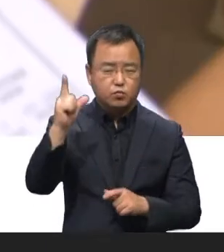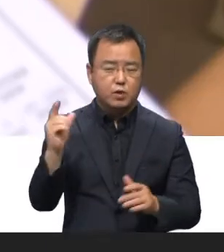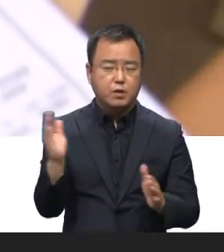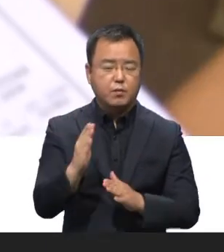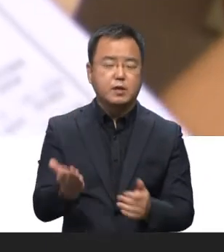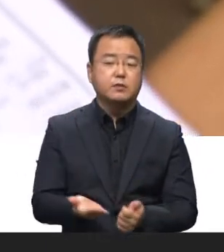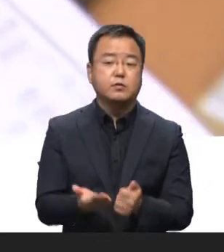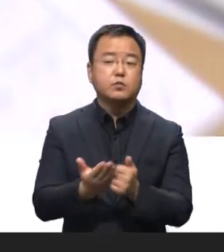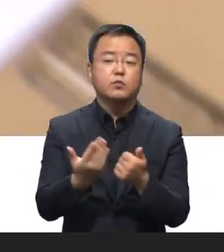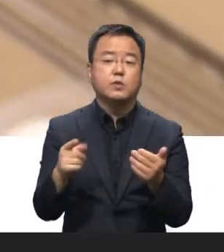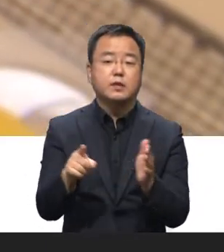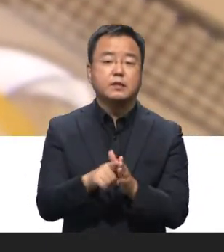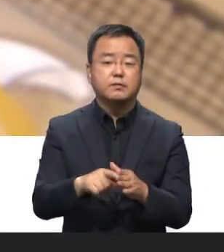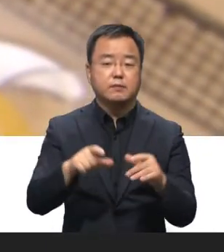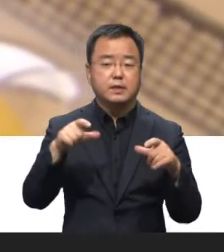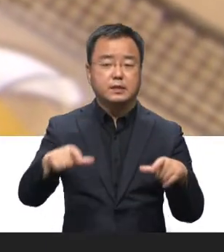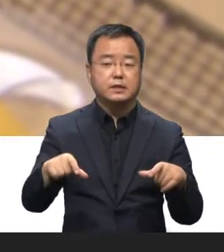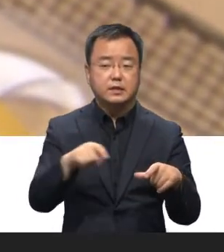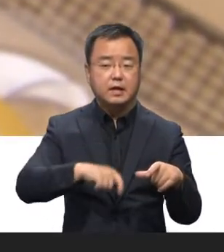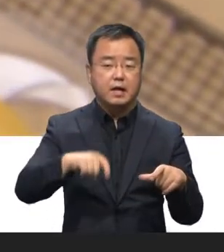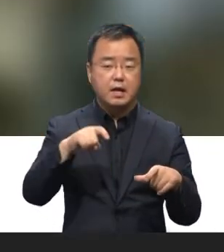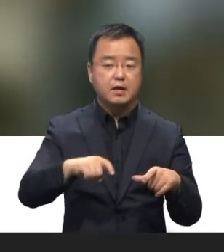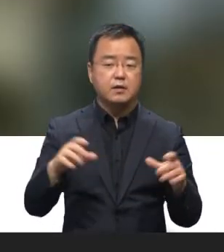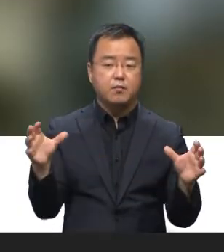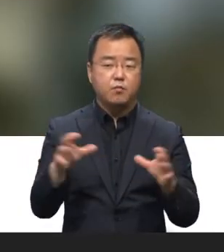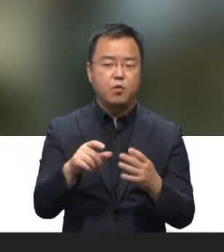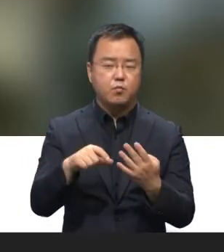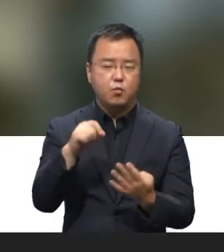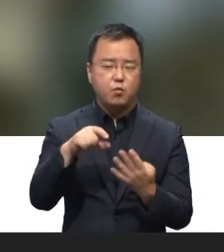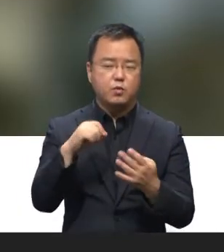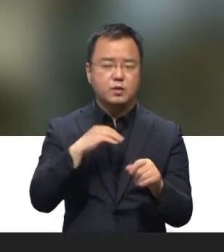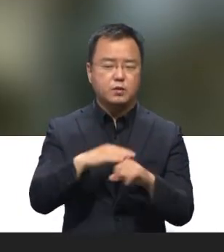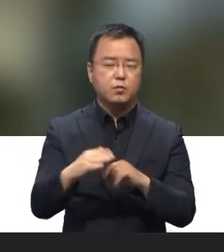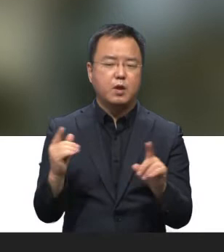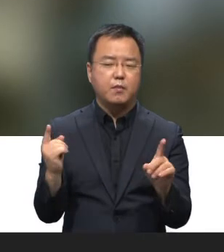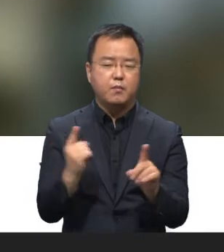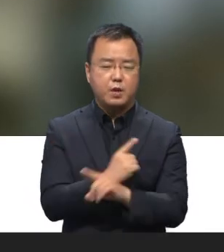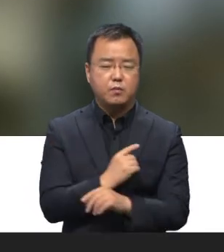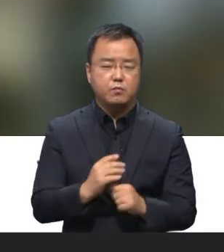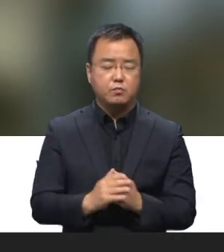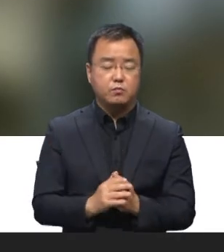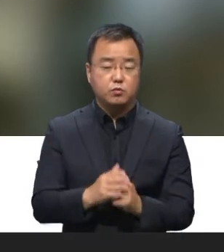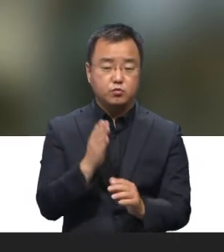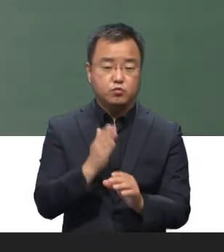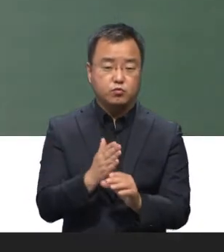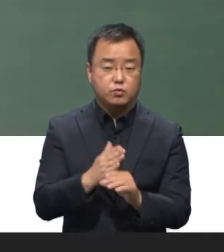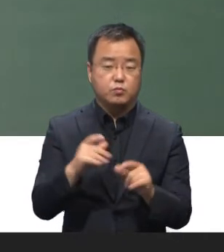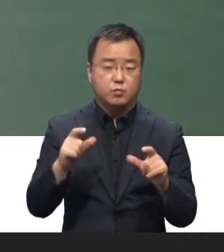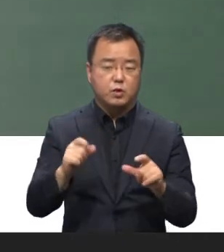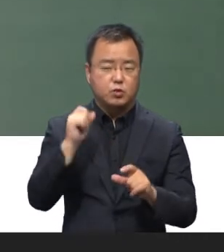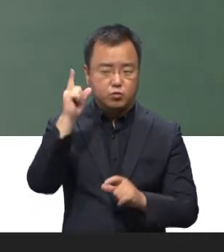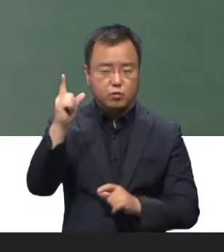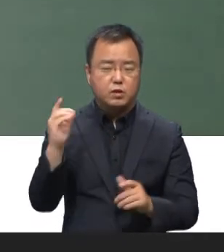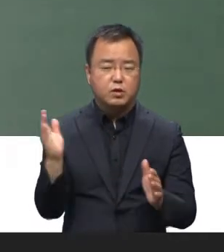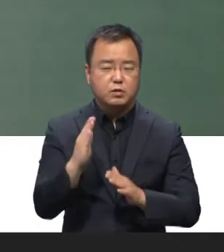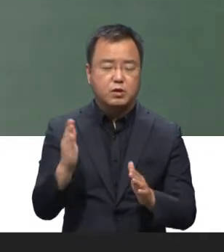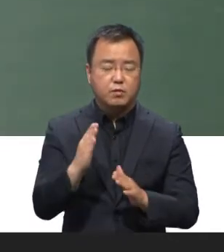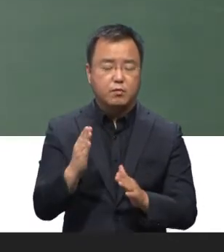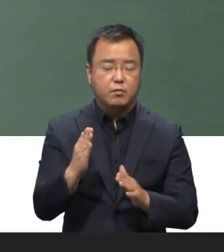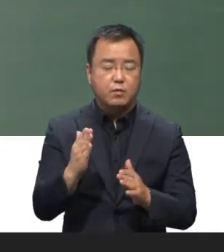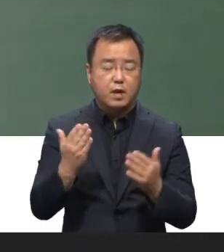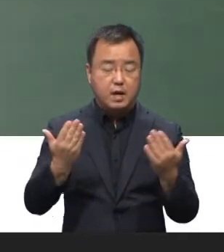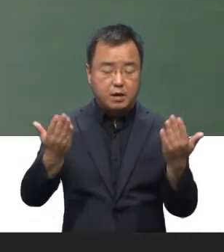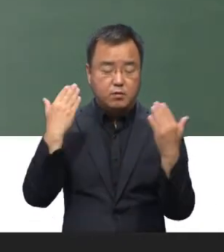지역단위 모집으로 변경을 하고 또 거점 지역에 영재학교 가 없는 학생들은 전국에 있는 영재학교